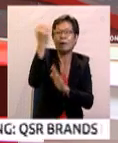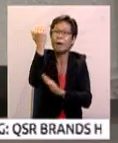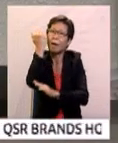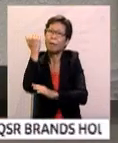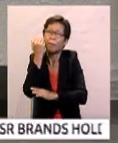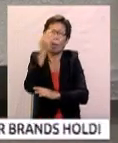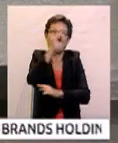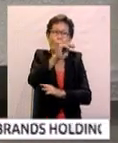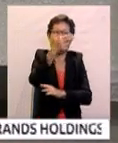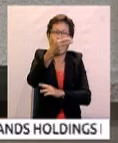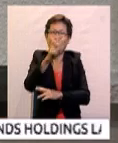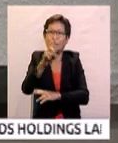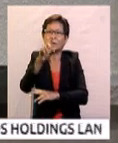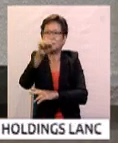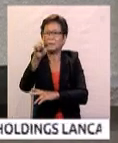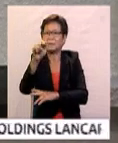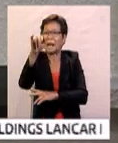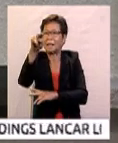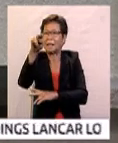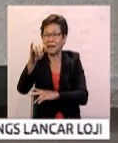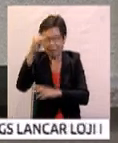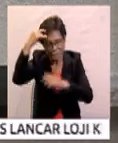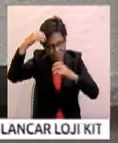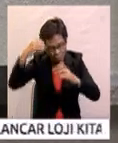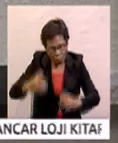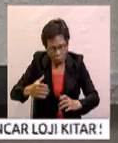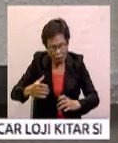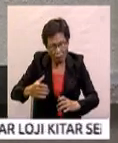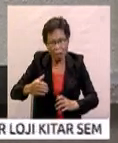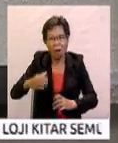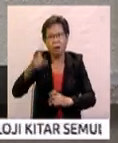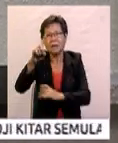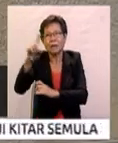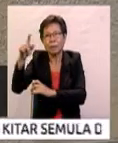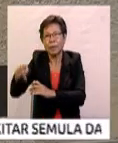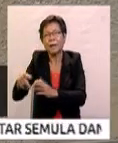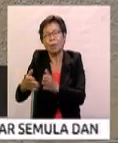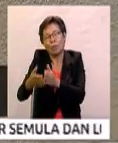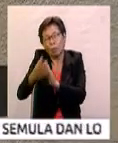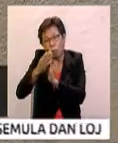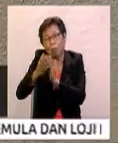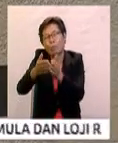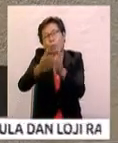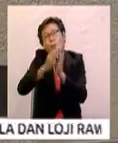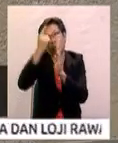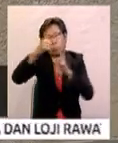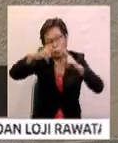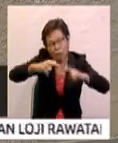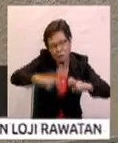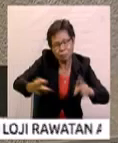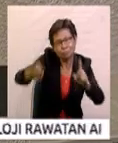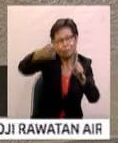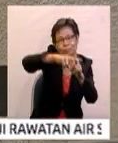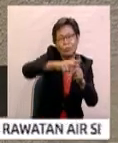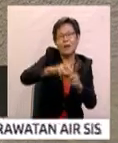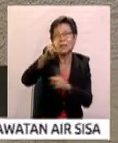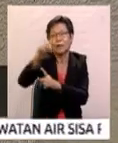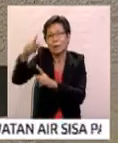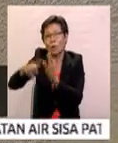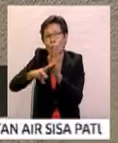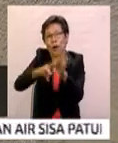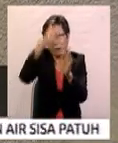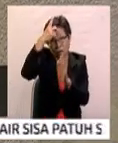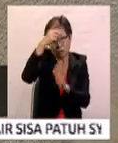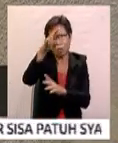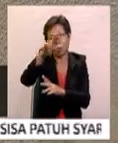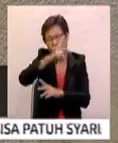Hakim Muhammad Zaini Mazlan membuat keputusan itu selepas pihak pendakwaan memohon untuk mengkaji permohonan itu. Pihak pendakwaan yang diwakili